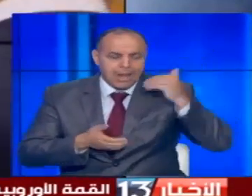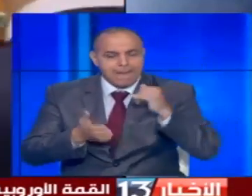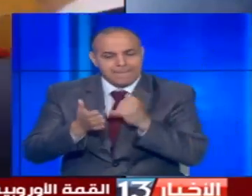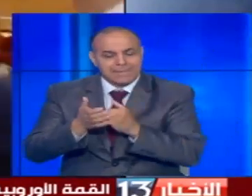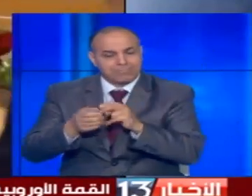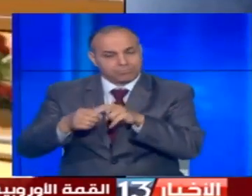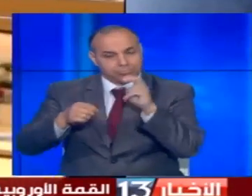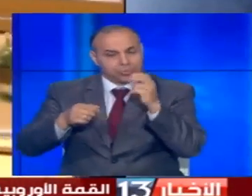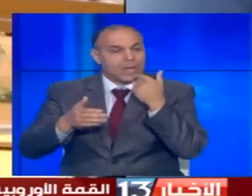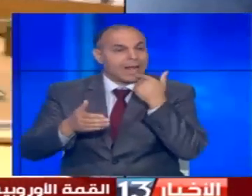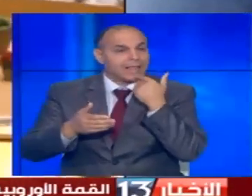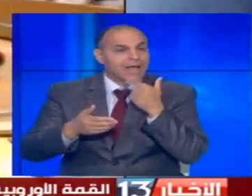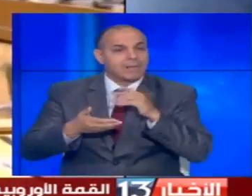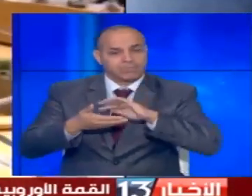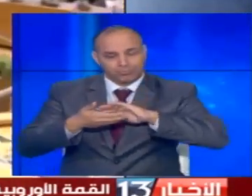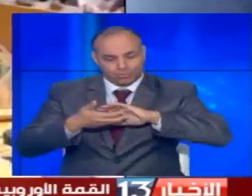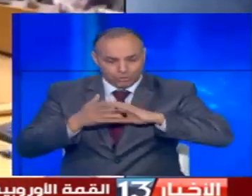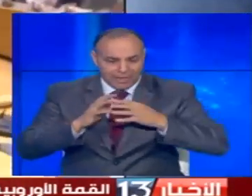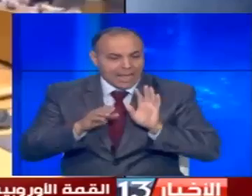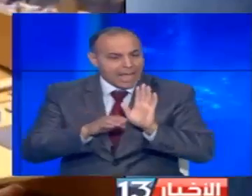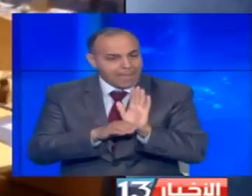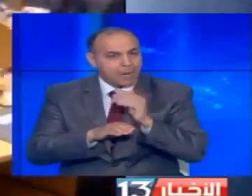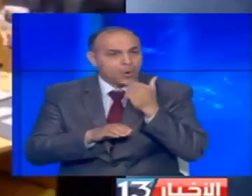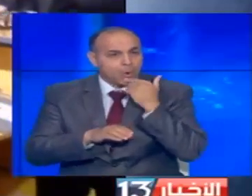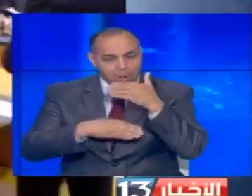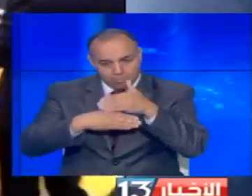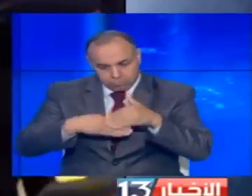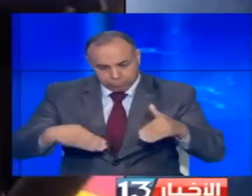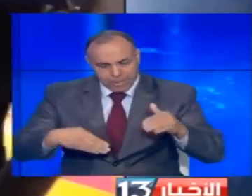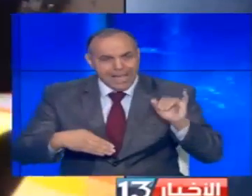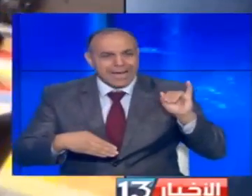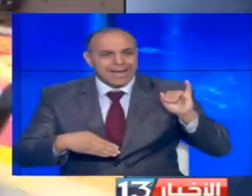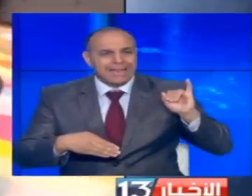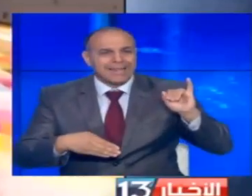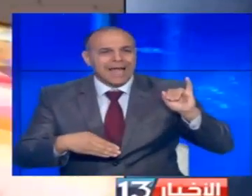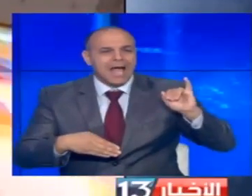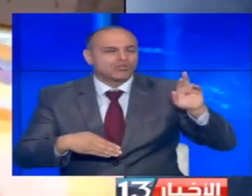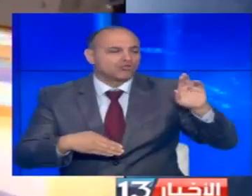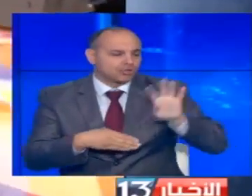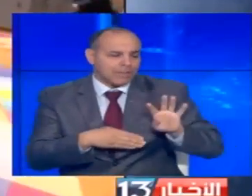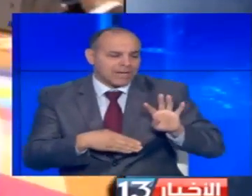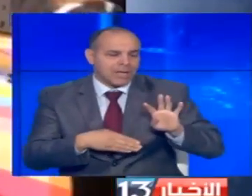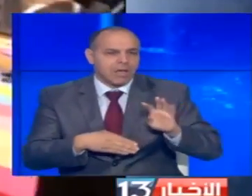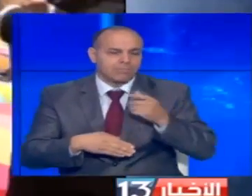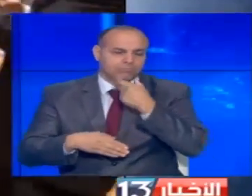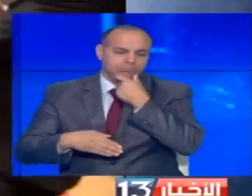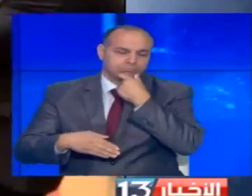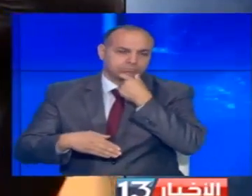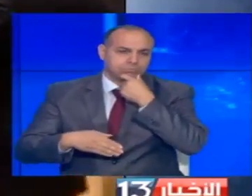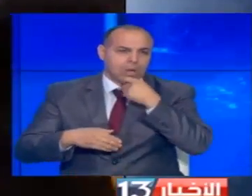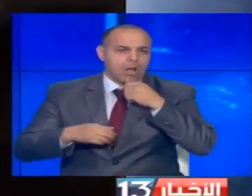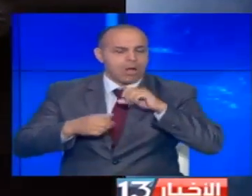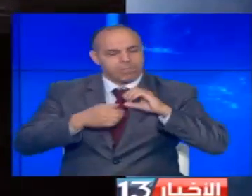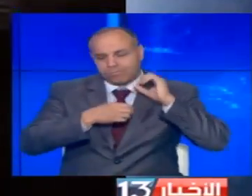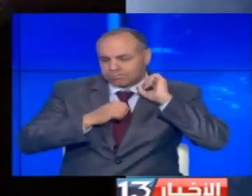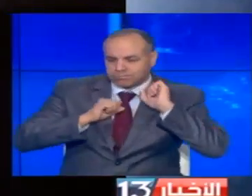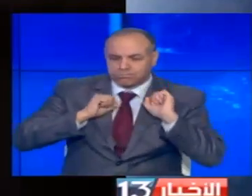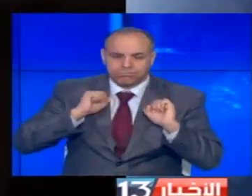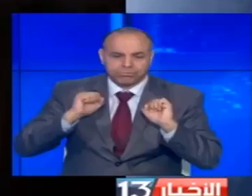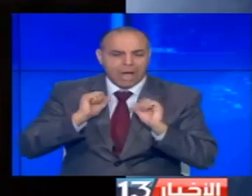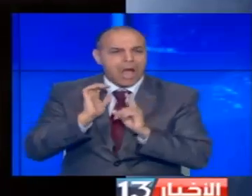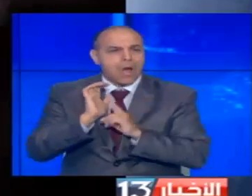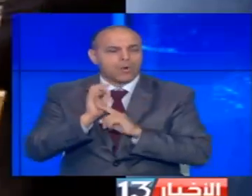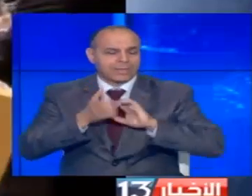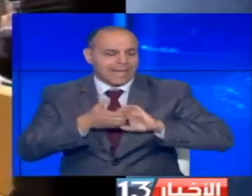ان خطه شبكه الامان الخاصه بوضع حدود ايرلندا الشماليه ستبقي المملكه المتحده مقيده بقواعد